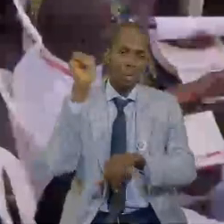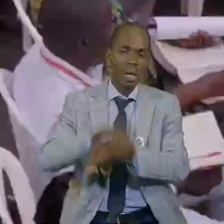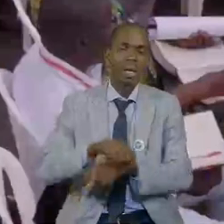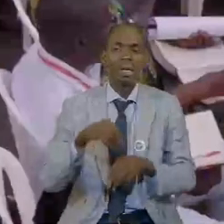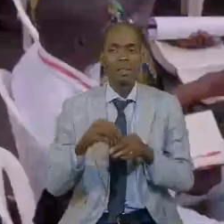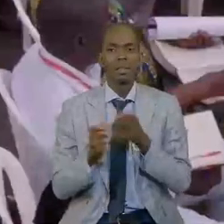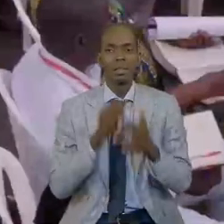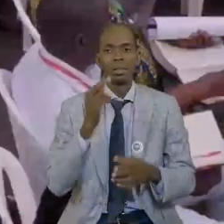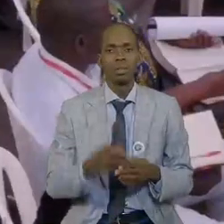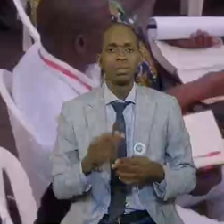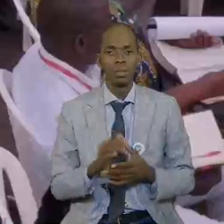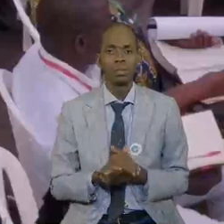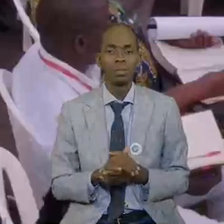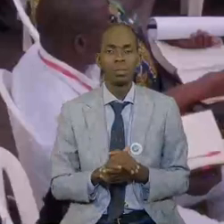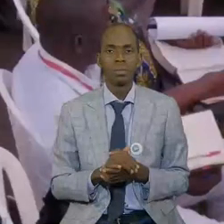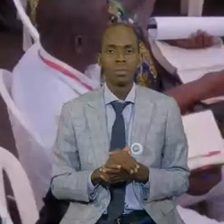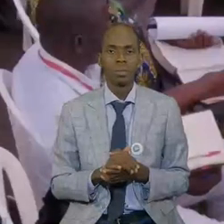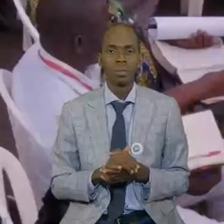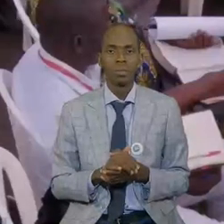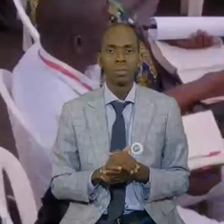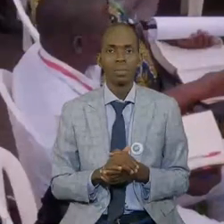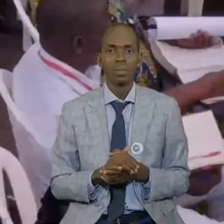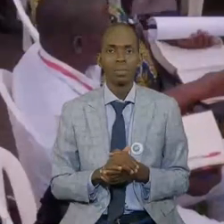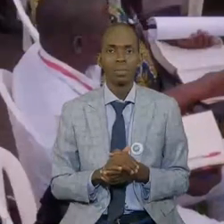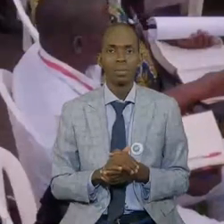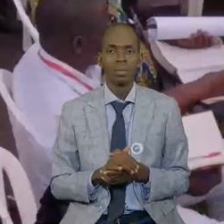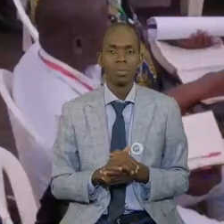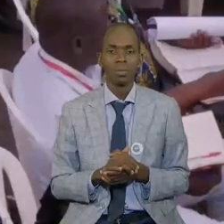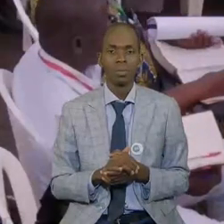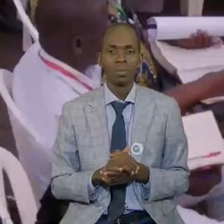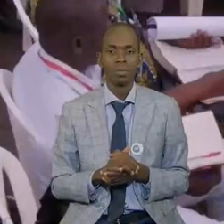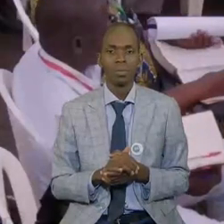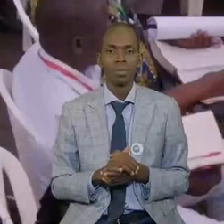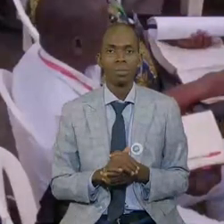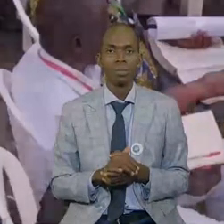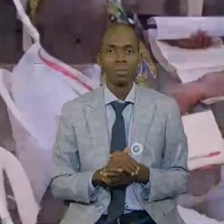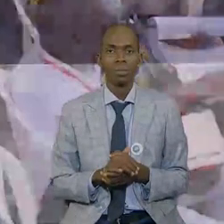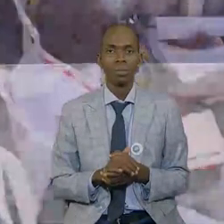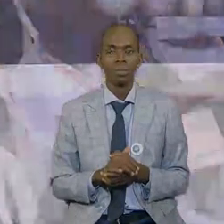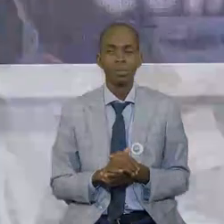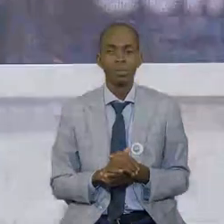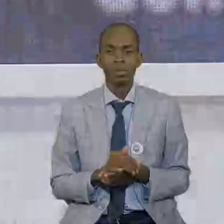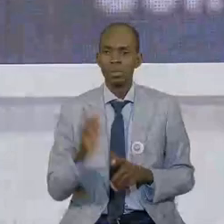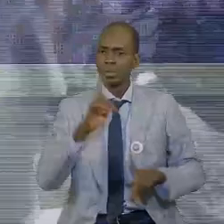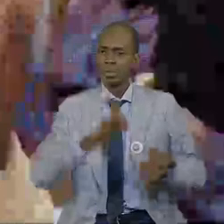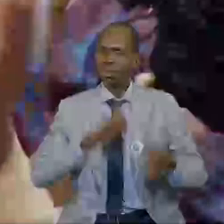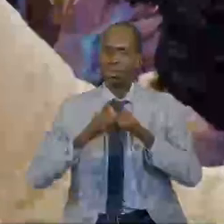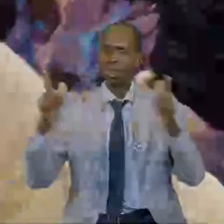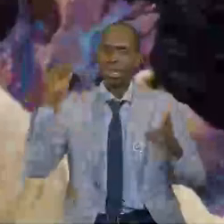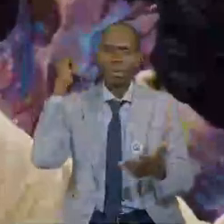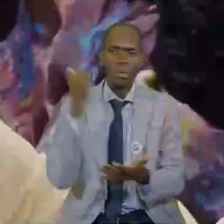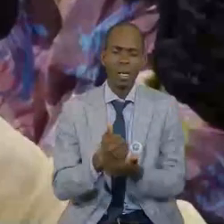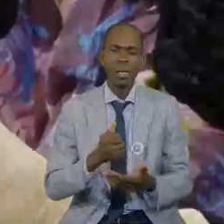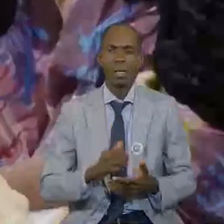ce qui a eu lieu par le passé, les échecs du passé. Ta vie a pris une nouvelle tournure maintenant. Il faut évoluer. Amen.